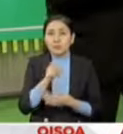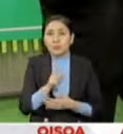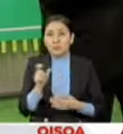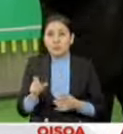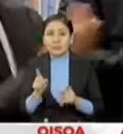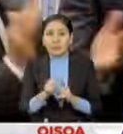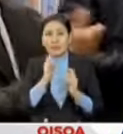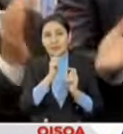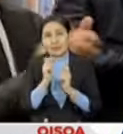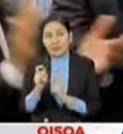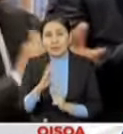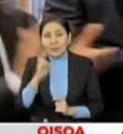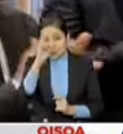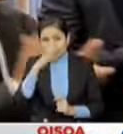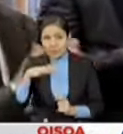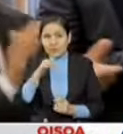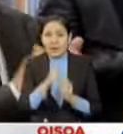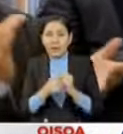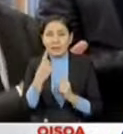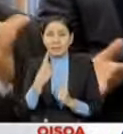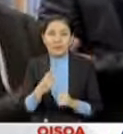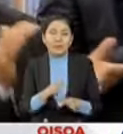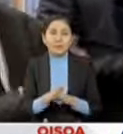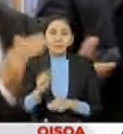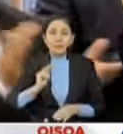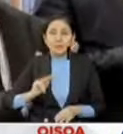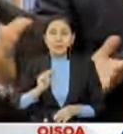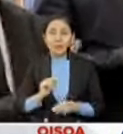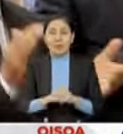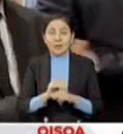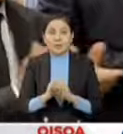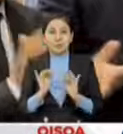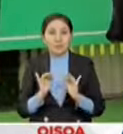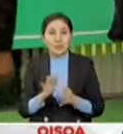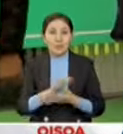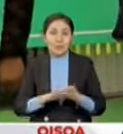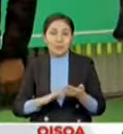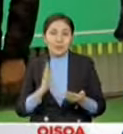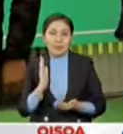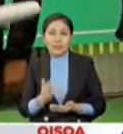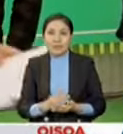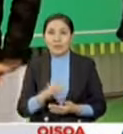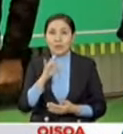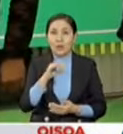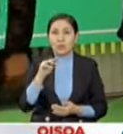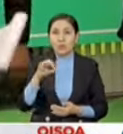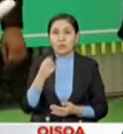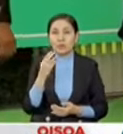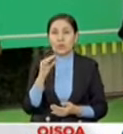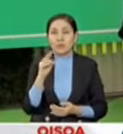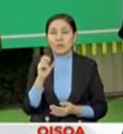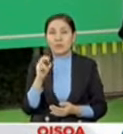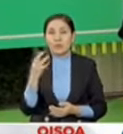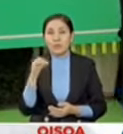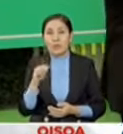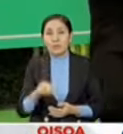faollar taqdirlandi. Yurtimizning har bir go'shasida amalga oshirilayotgan bunday xayrli ishlar hali davom etadi. Rayhona Toshpo'latova, Aziz